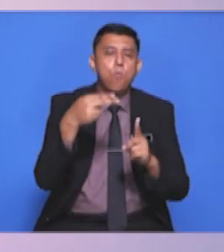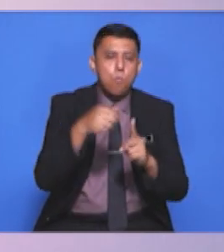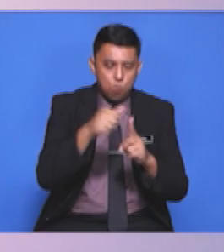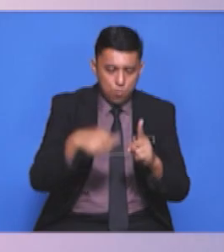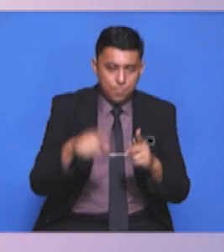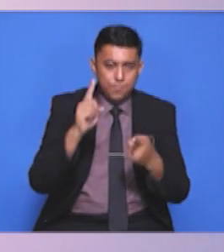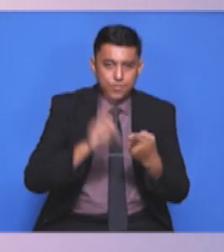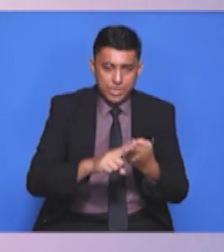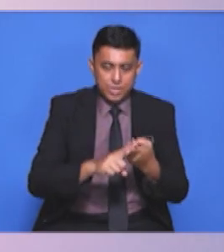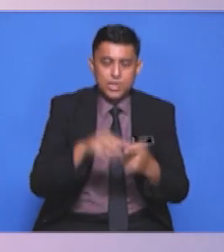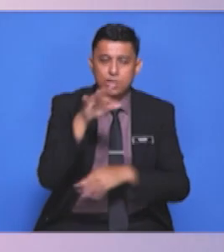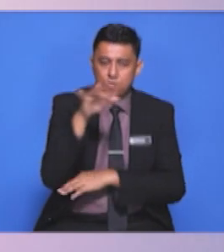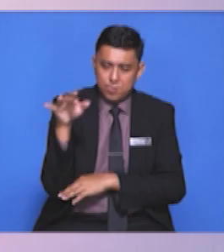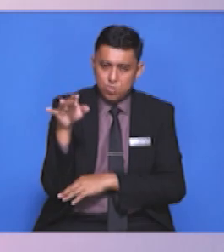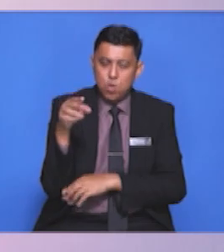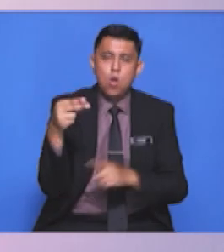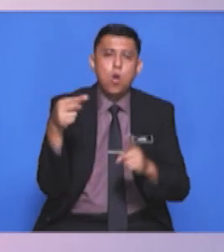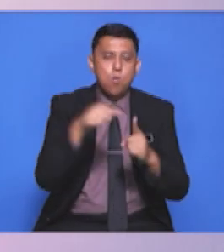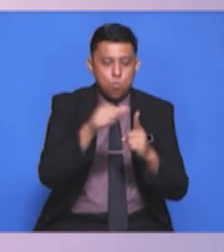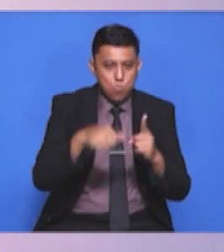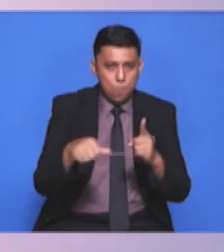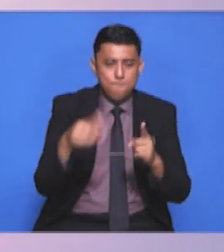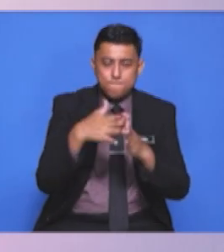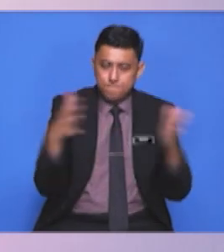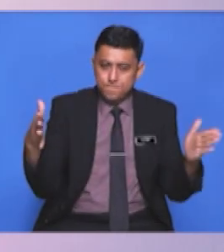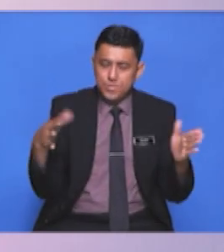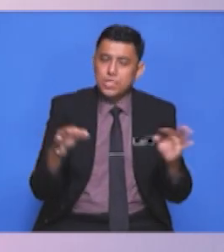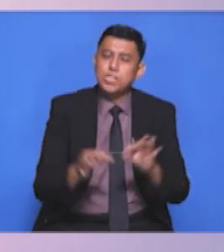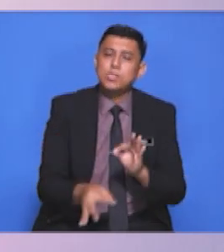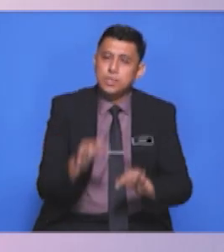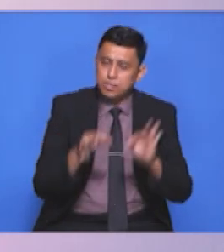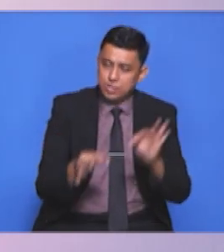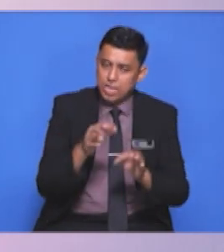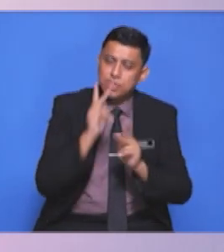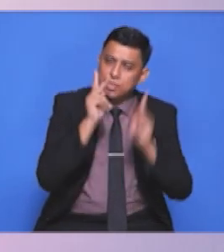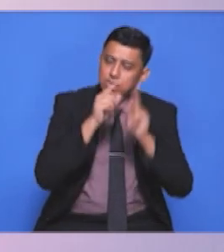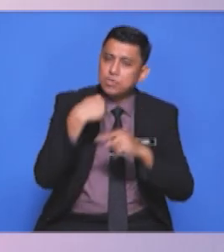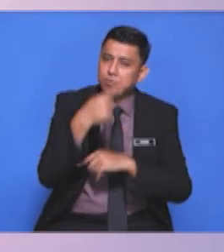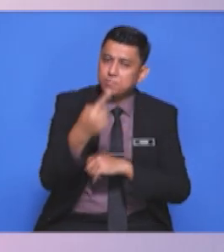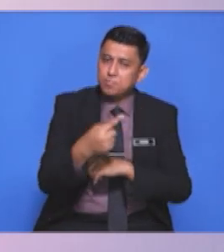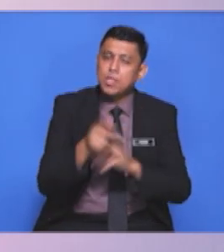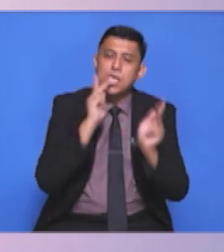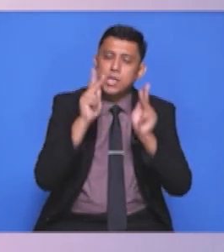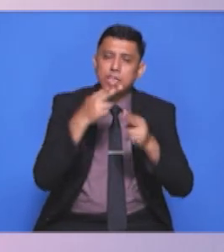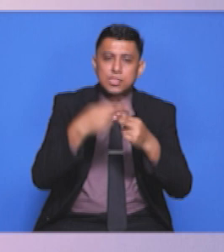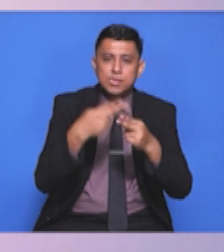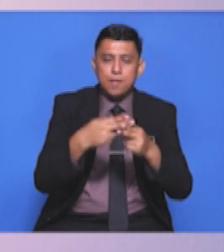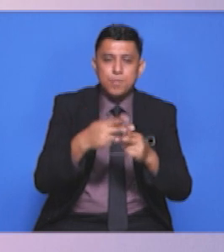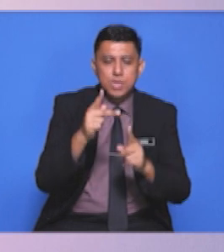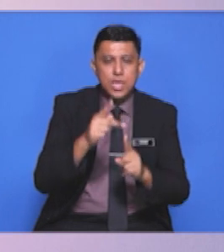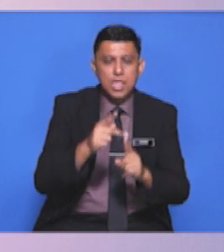yang diejek huruf besar jika kata tersebut kata nama